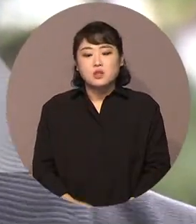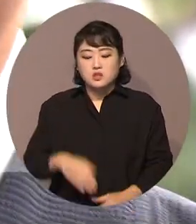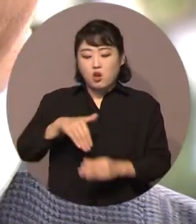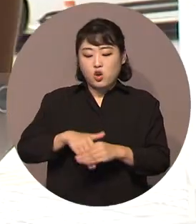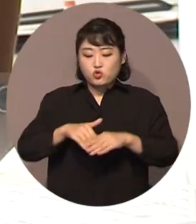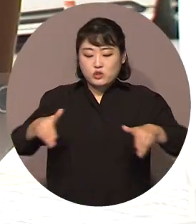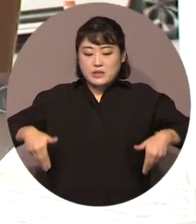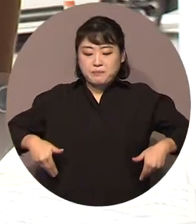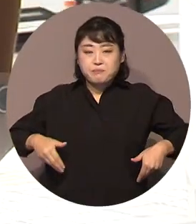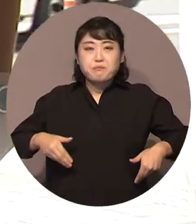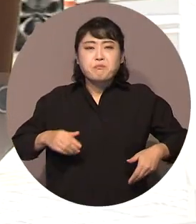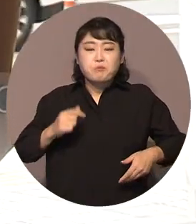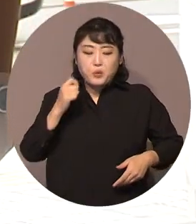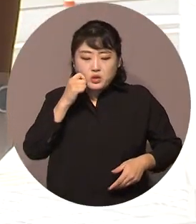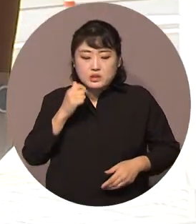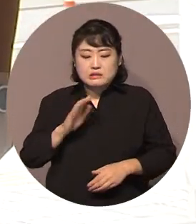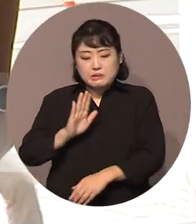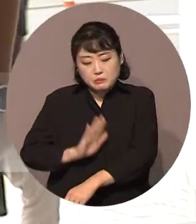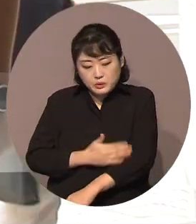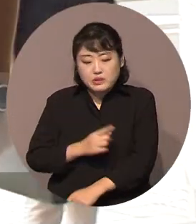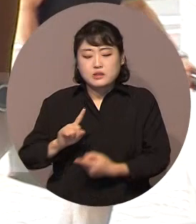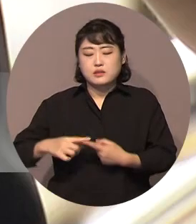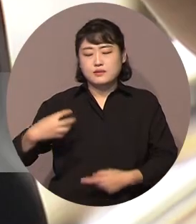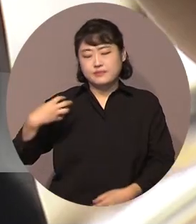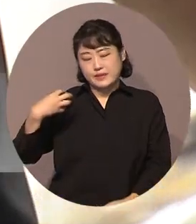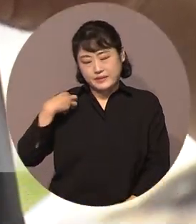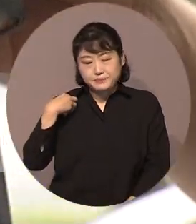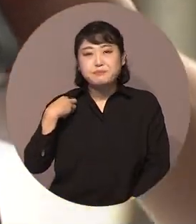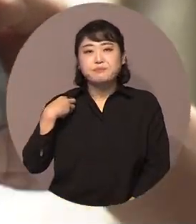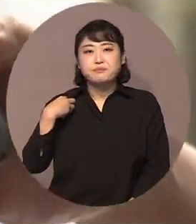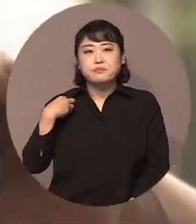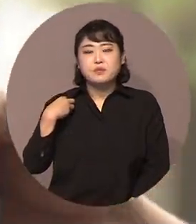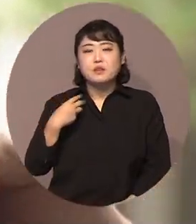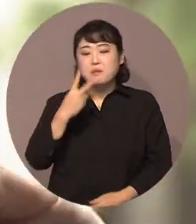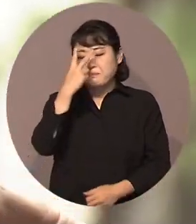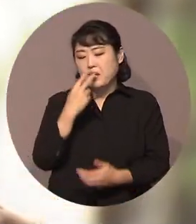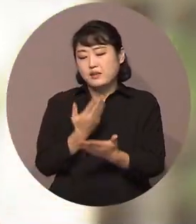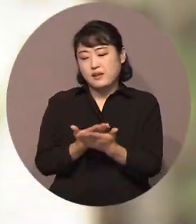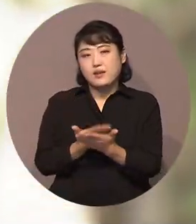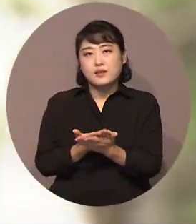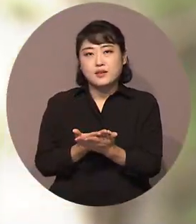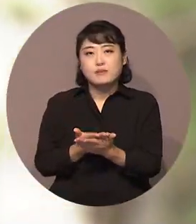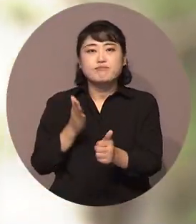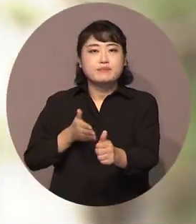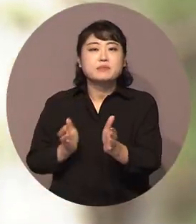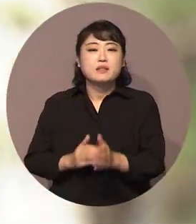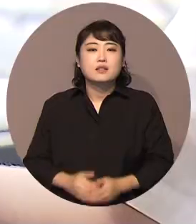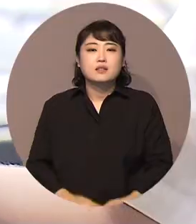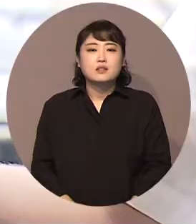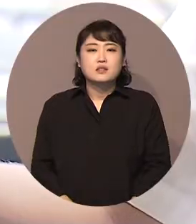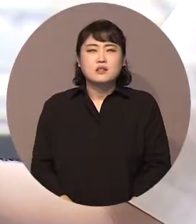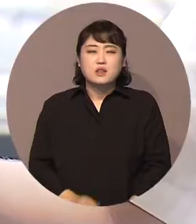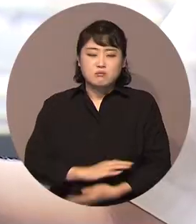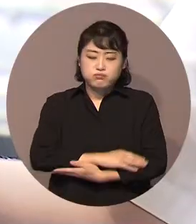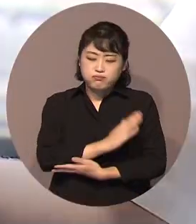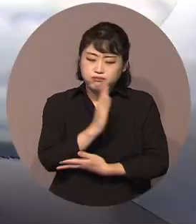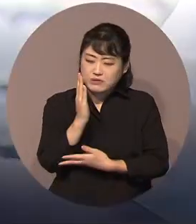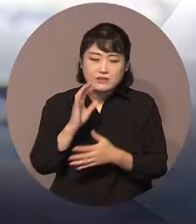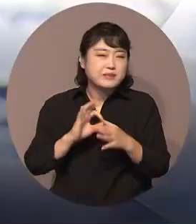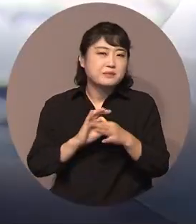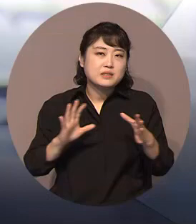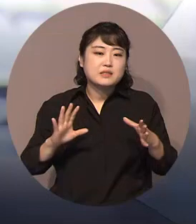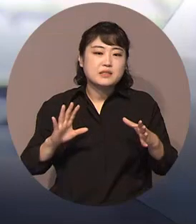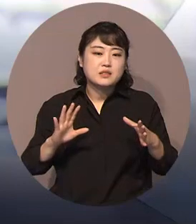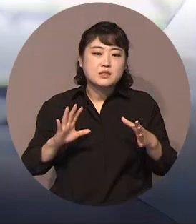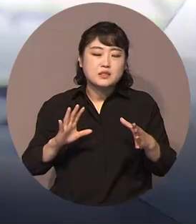지키지 못하고 부적절하게 처신한 것에 책임을 통감한다며 선처를 호소했습니다. 경위가 어쨌든